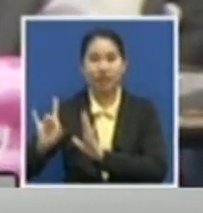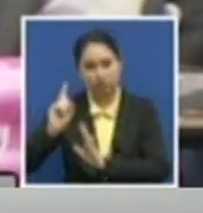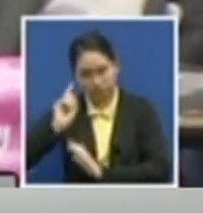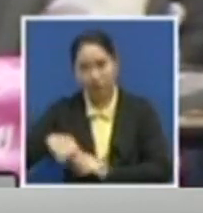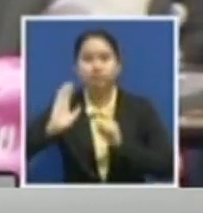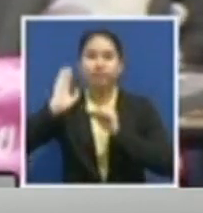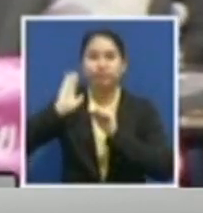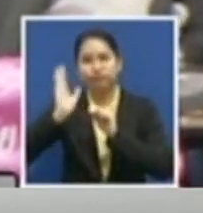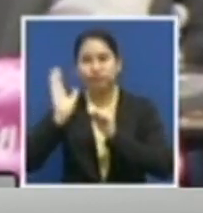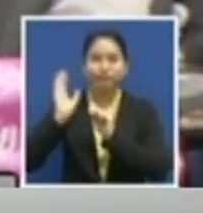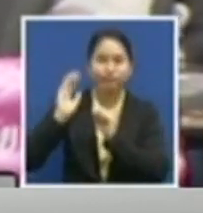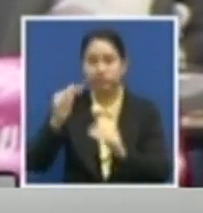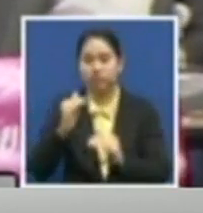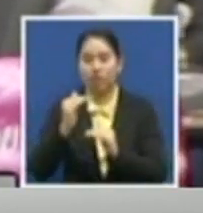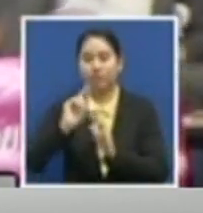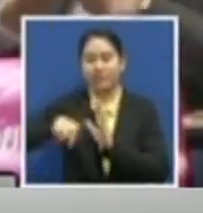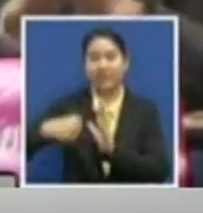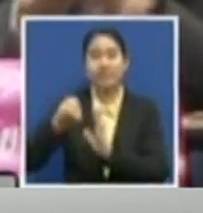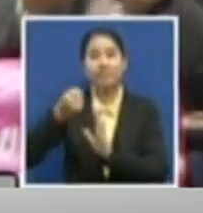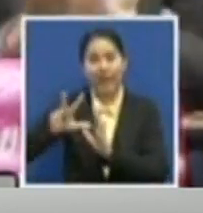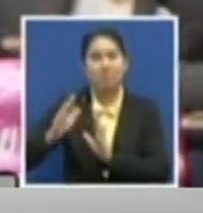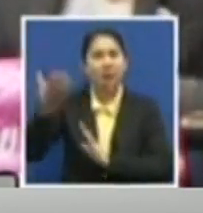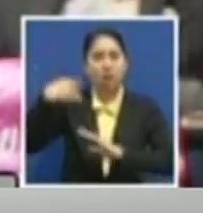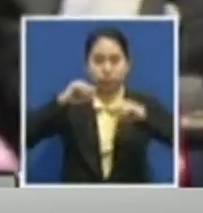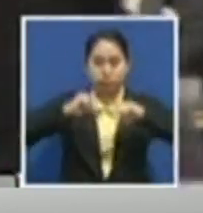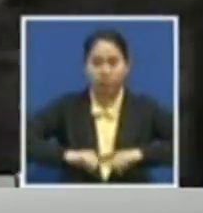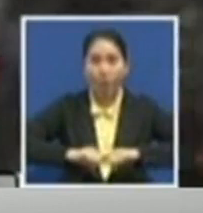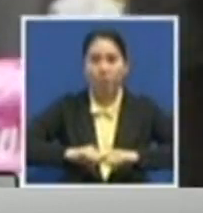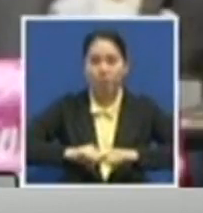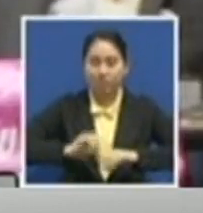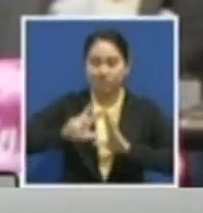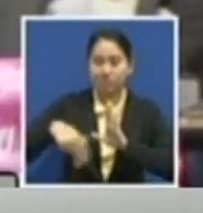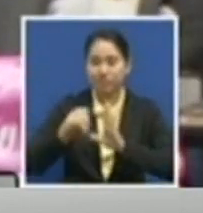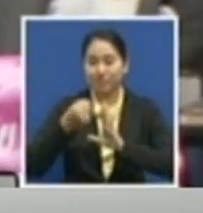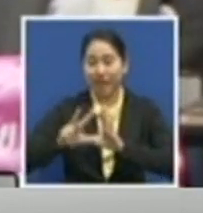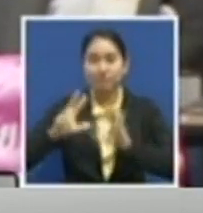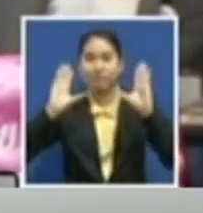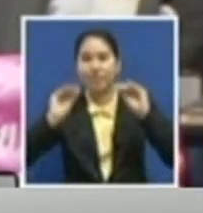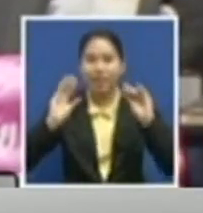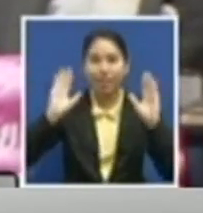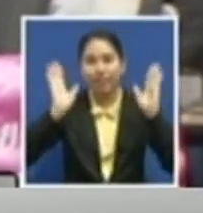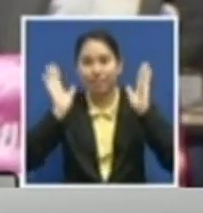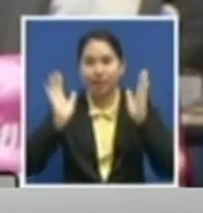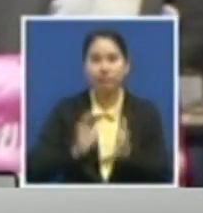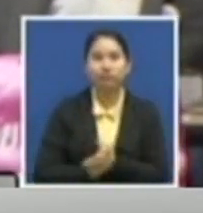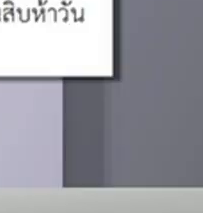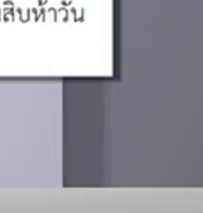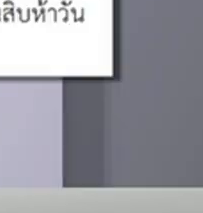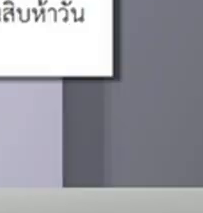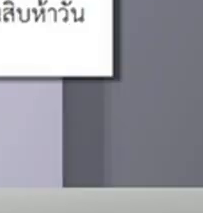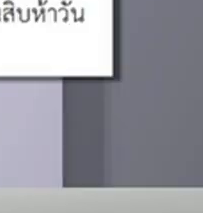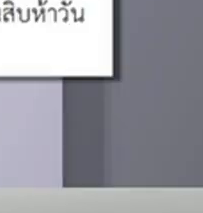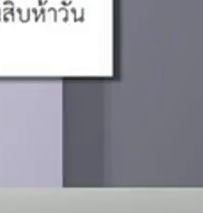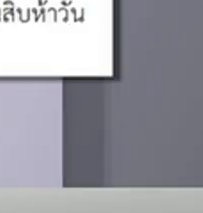ไว้ว่านะเขียนไว้ว่ารัฐธรรมนูญเนี่ยเขียนไว้ว่าคุณแถลงนโยบายเนี่ยคุณจะทำนโยบายอะไรเนี่ยจะต้องแจ้งที่มาของร